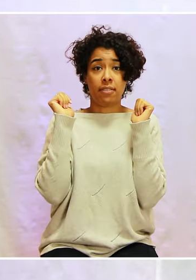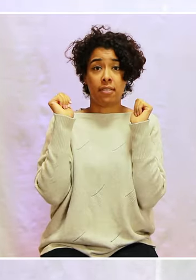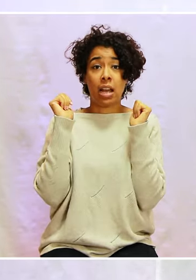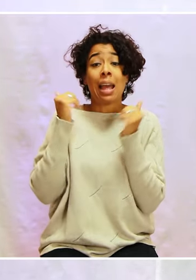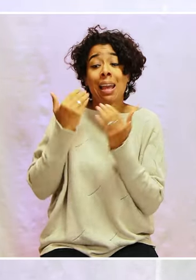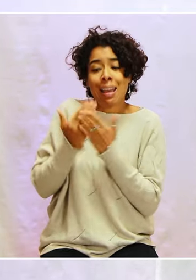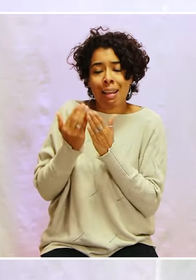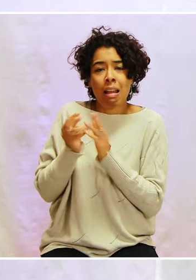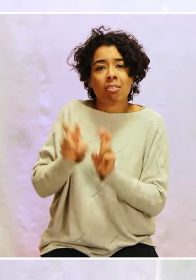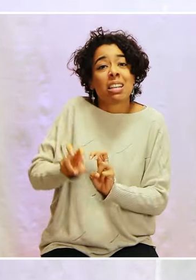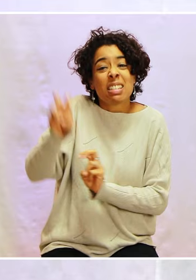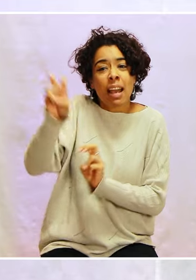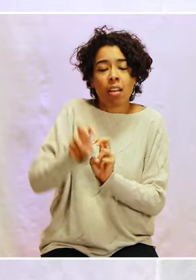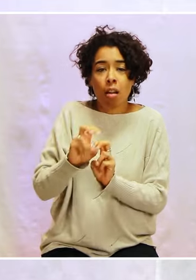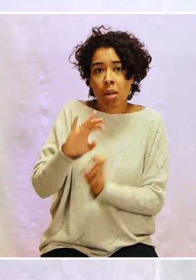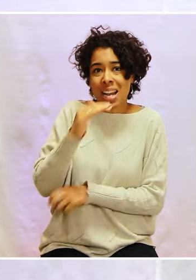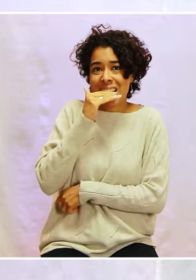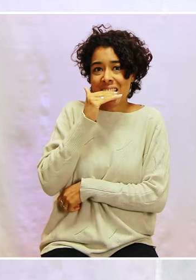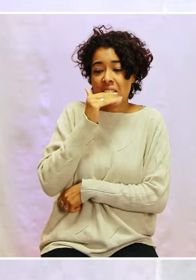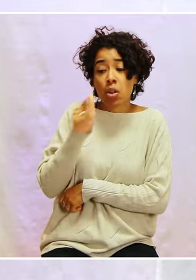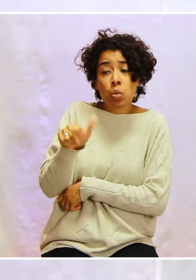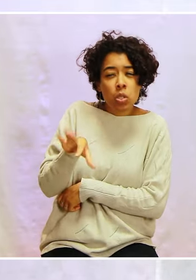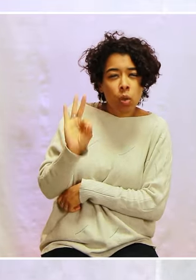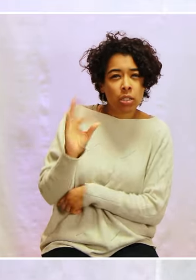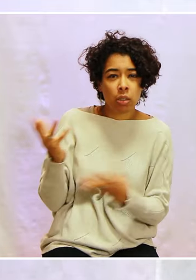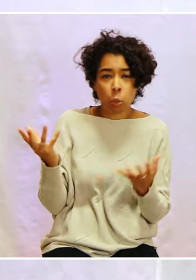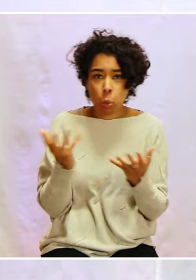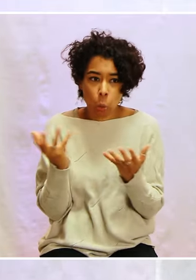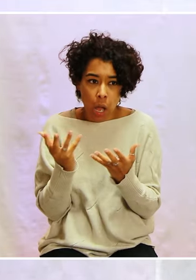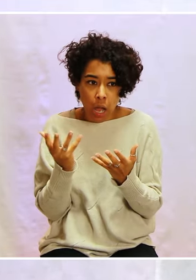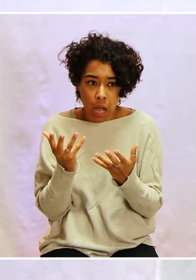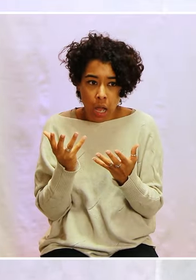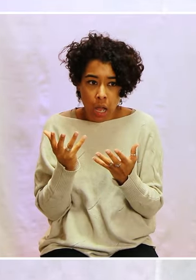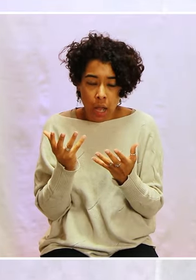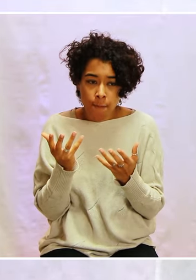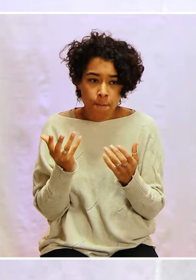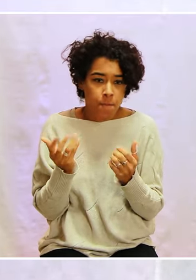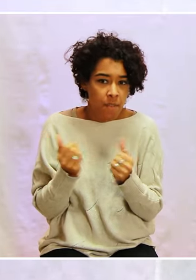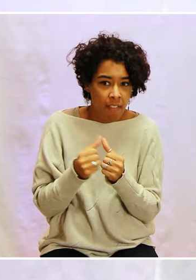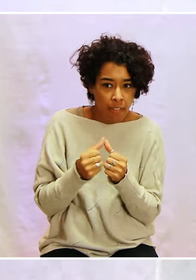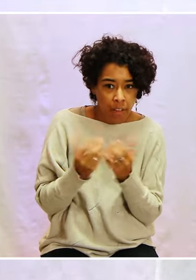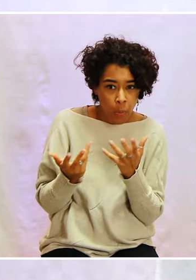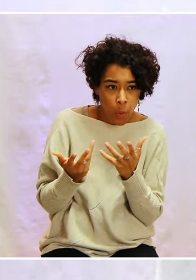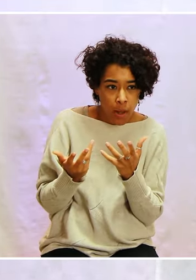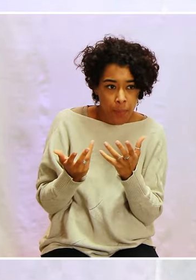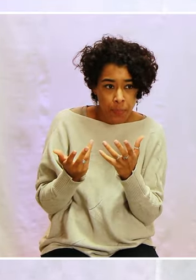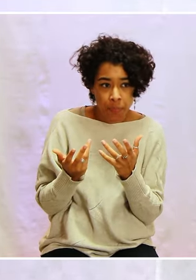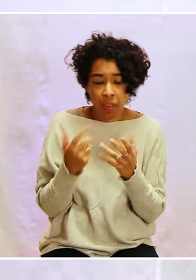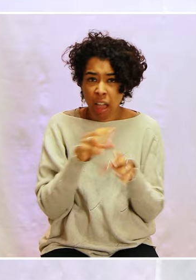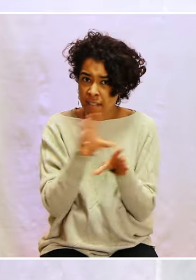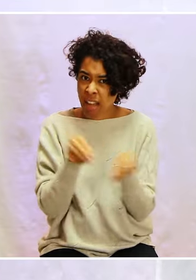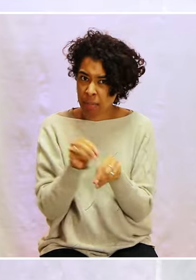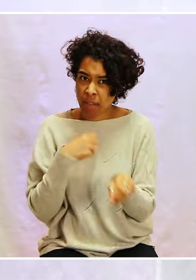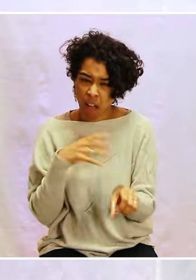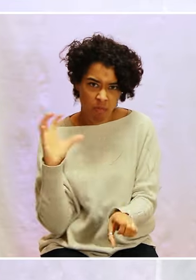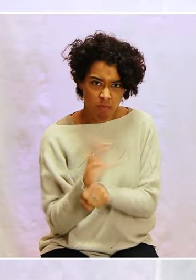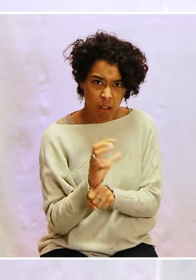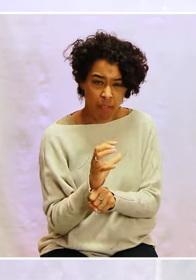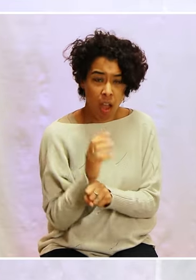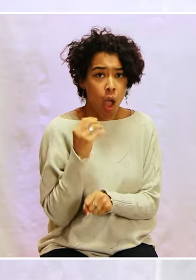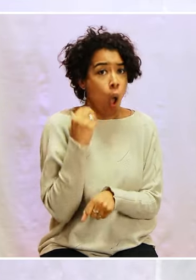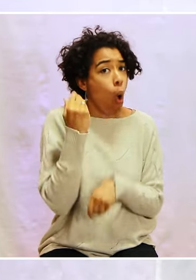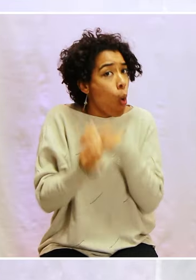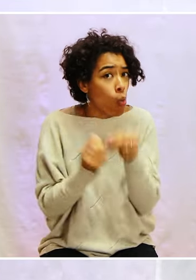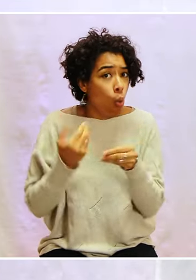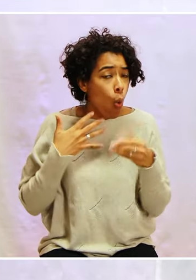fil à ce moment-là qu'est-ce qu'il va choisir de faire est-ce qu'il va se tourner il va se retourner contre la famille ou est-ce qu'il va